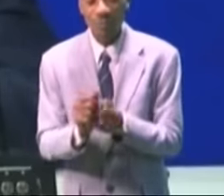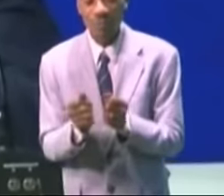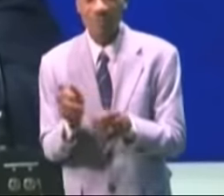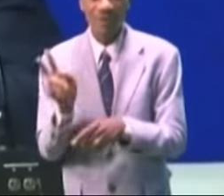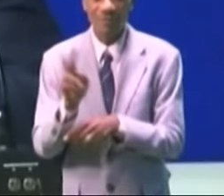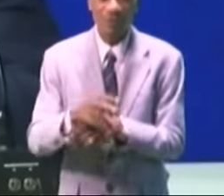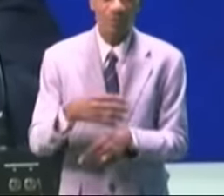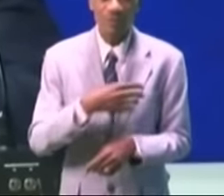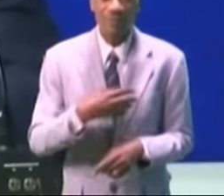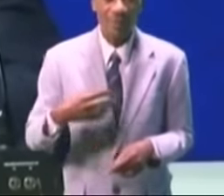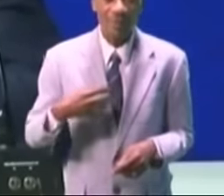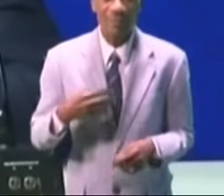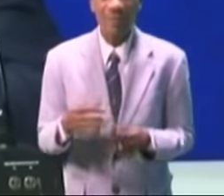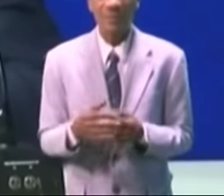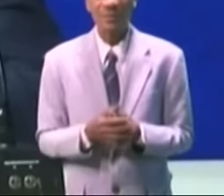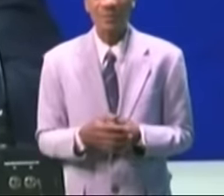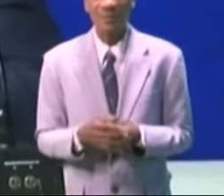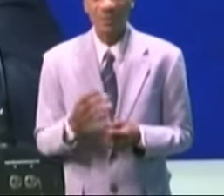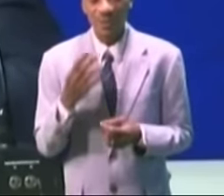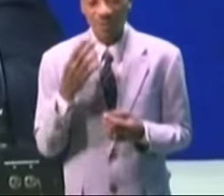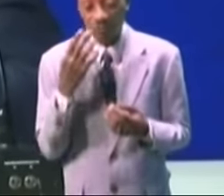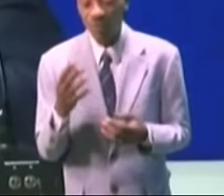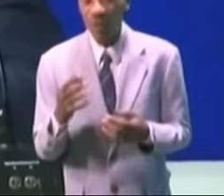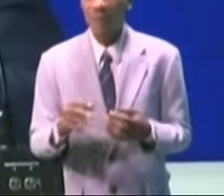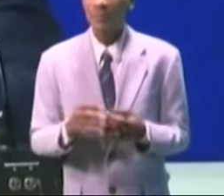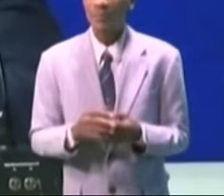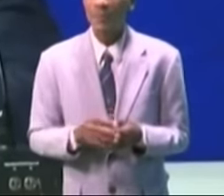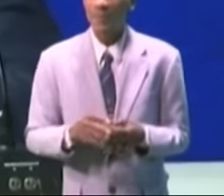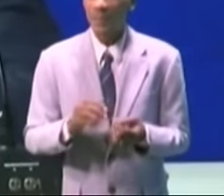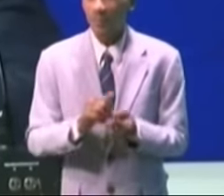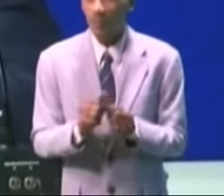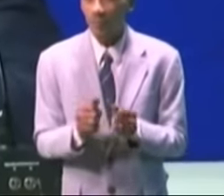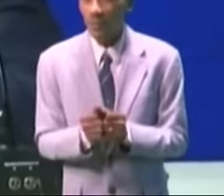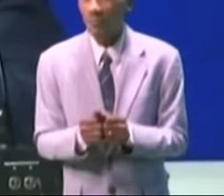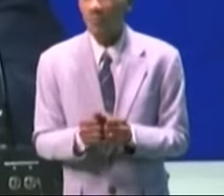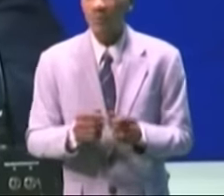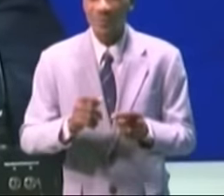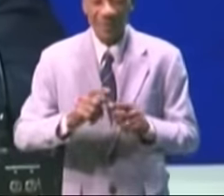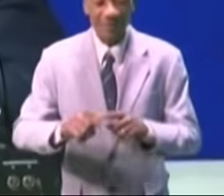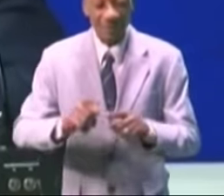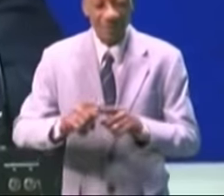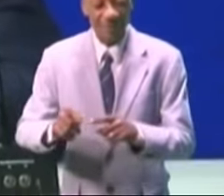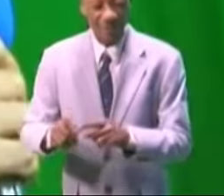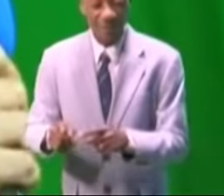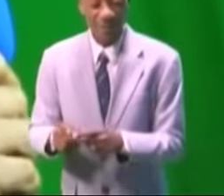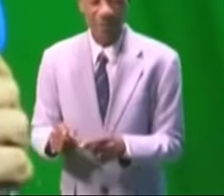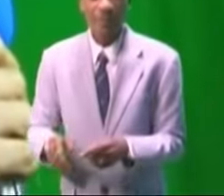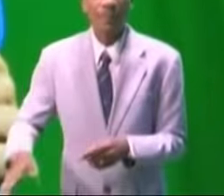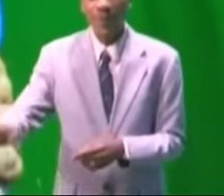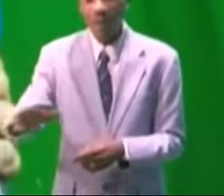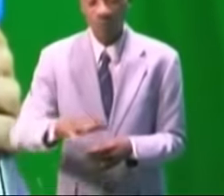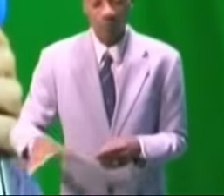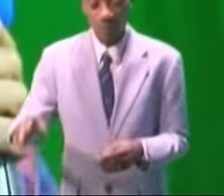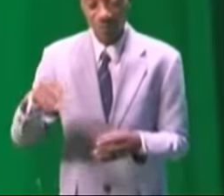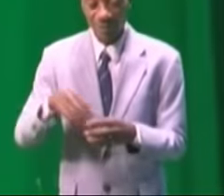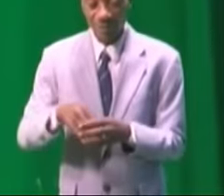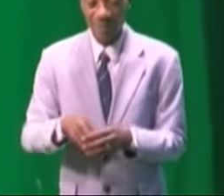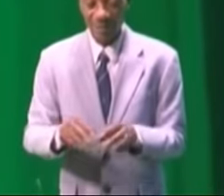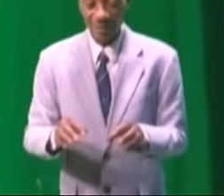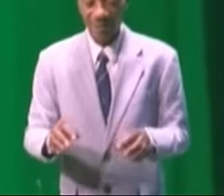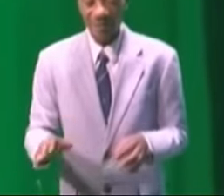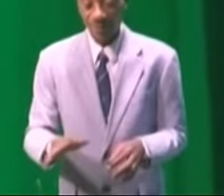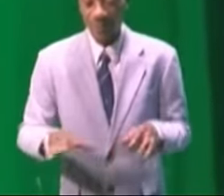droits internationaux, aux droits de l'homme et aux droits internationaux humanitaires commis à l'est du territoire de la République. Crimes contre